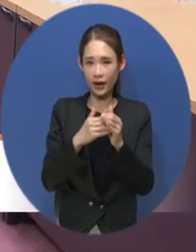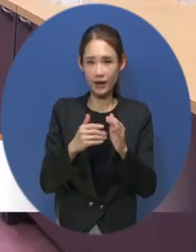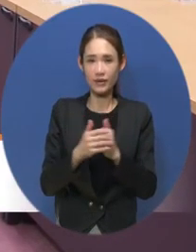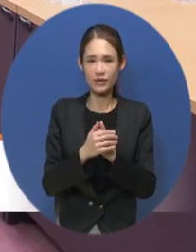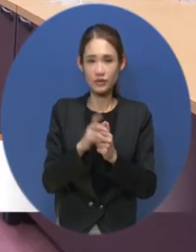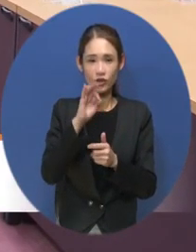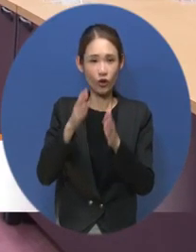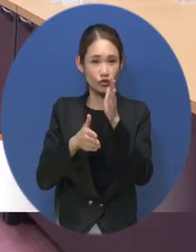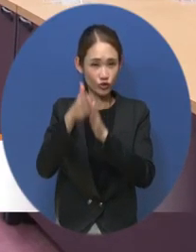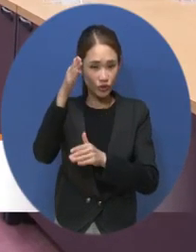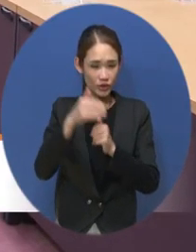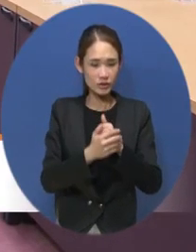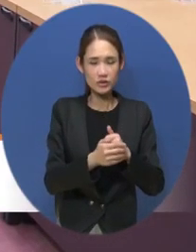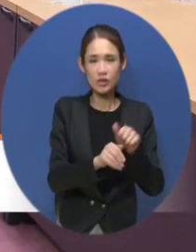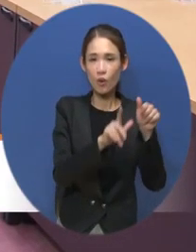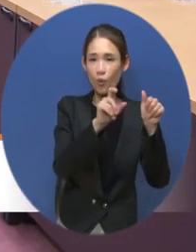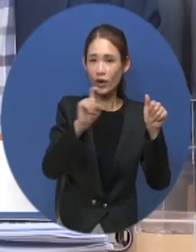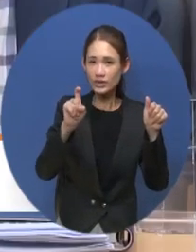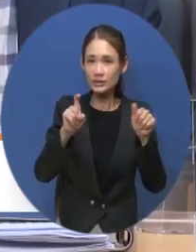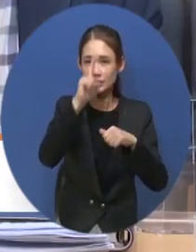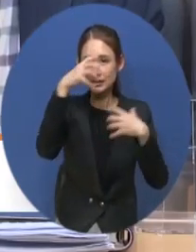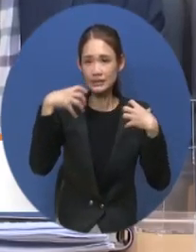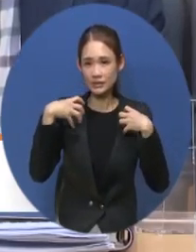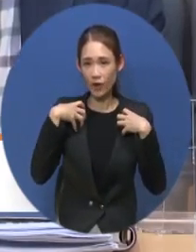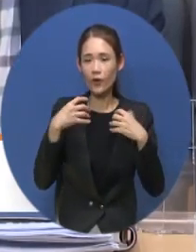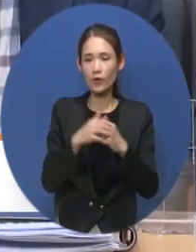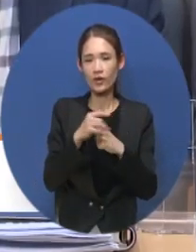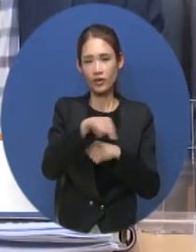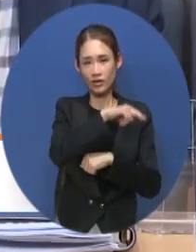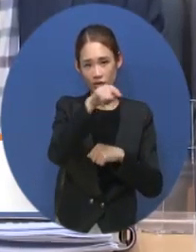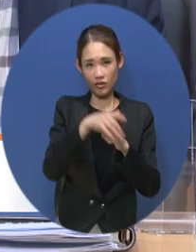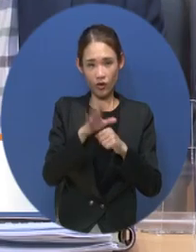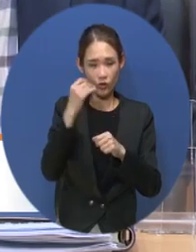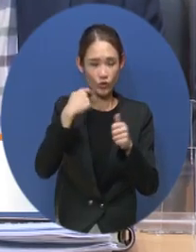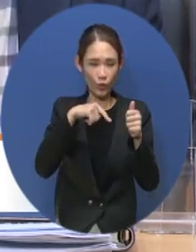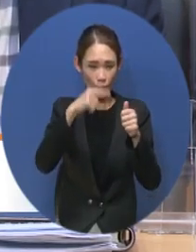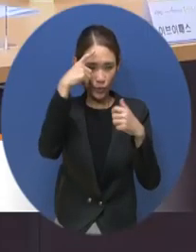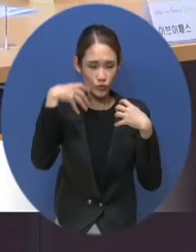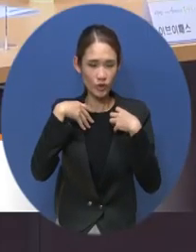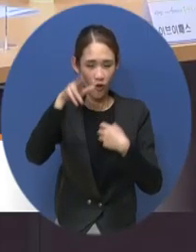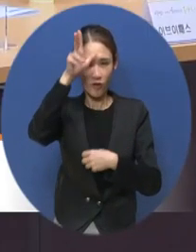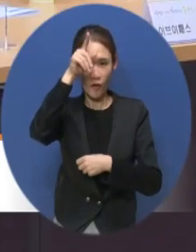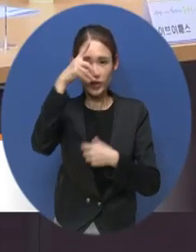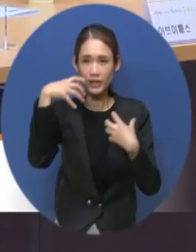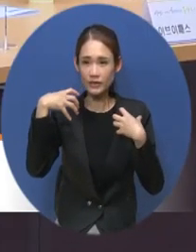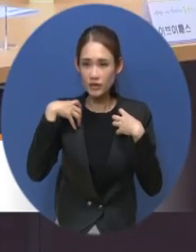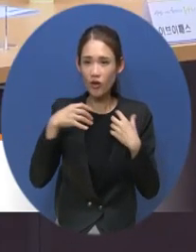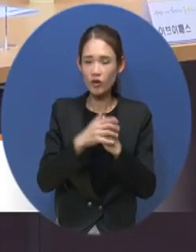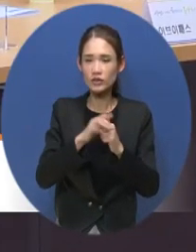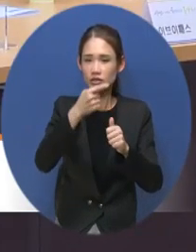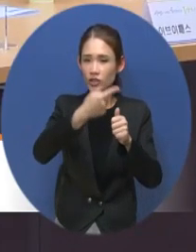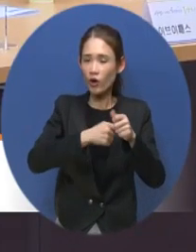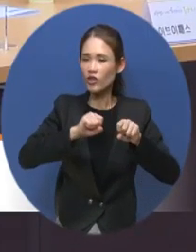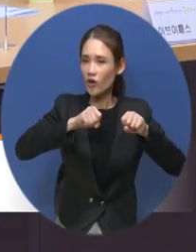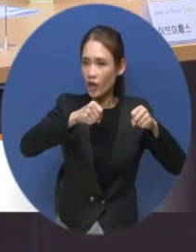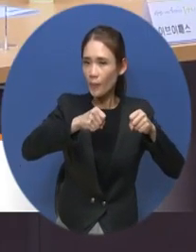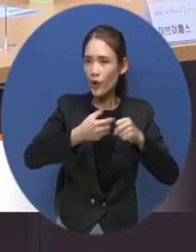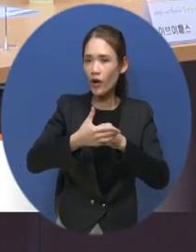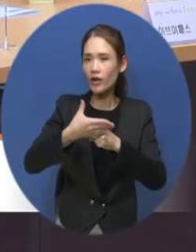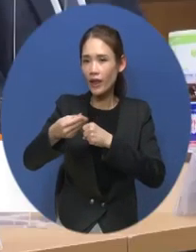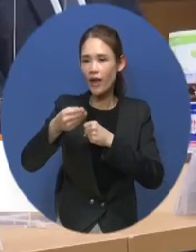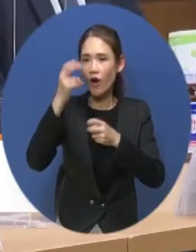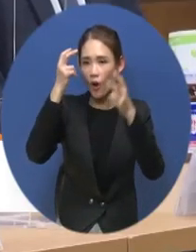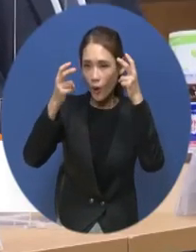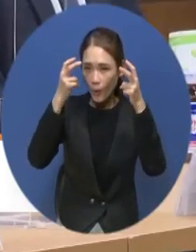여수시가 지난 10일 여수시청에서 여수교육지원청과 여수경찰서 그리고 전동 킥보드 대여업체